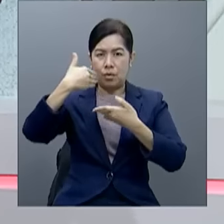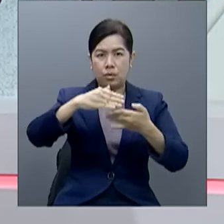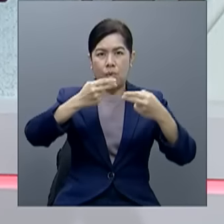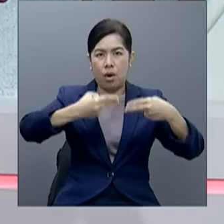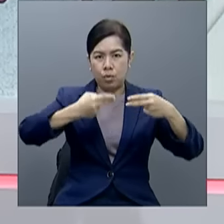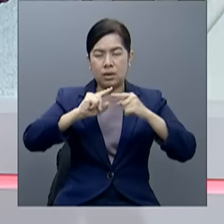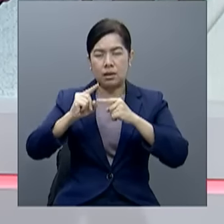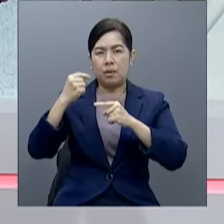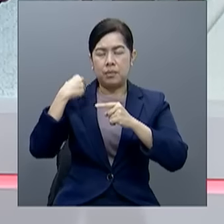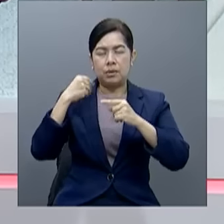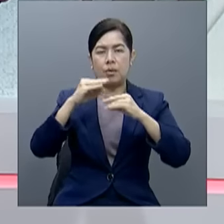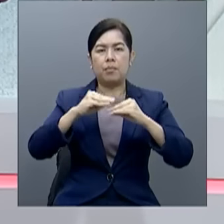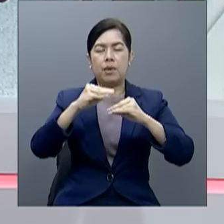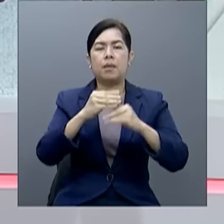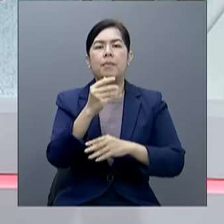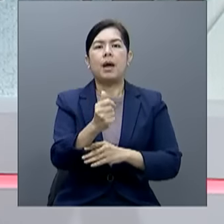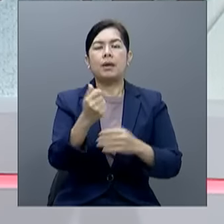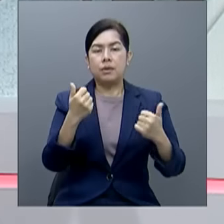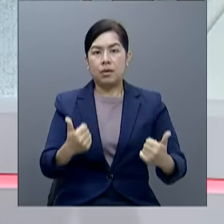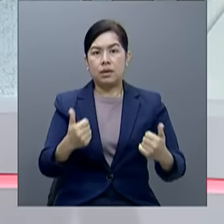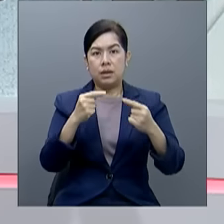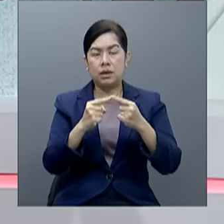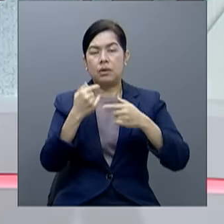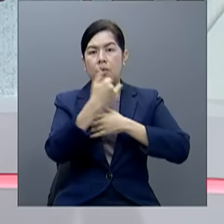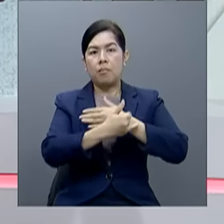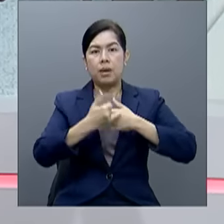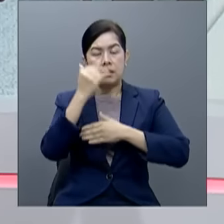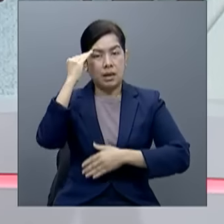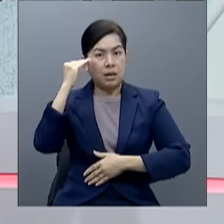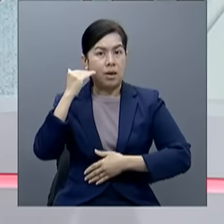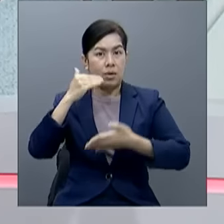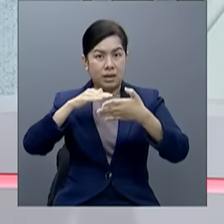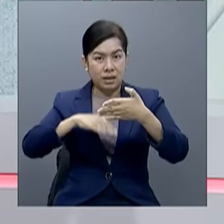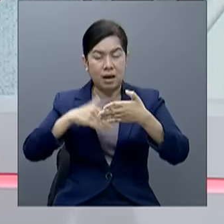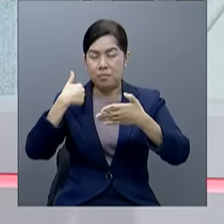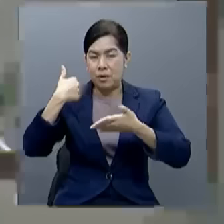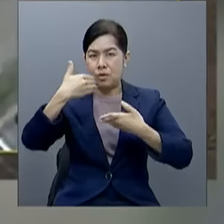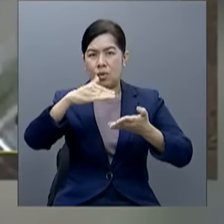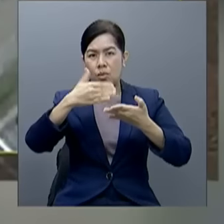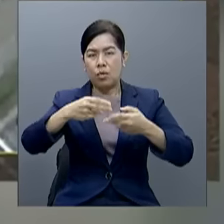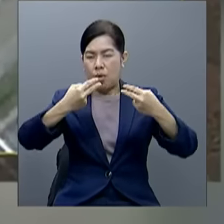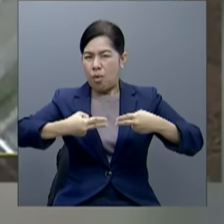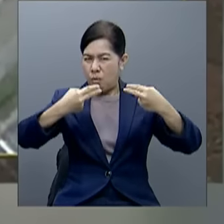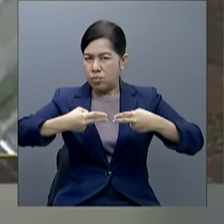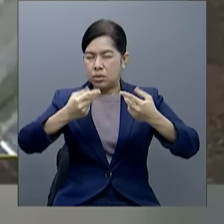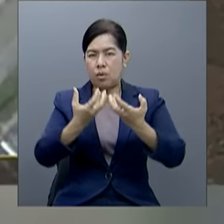ระโดดจนกลายมาเป็นประเทศที่ส่งออกอาวุธมากเป็นอันดับ10ของโลกไปเรียบร้อยแล้วค่ะ